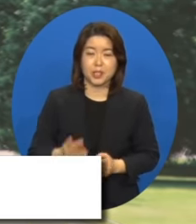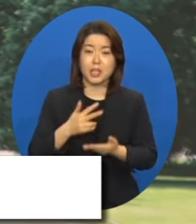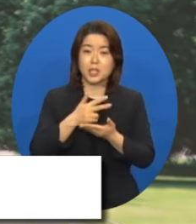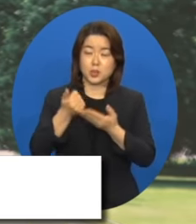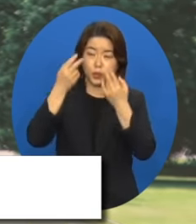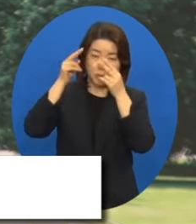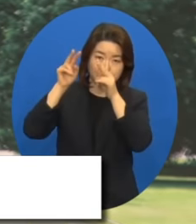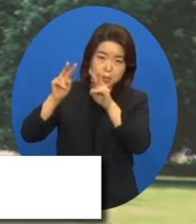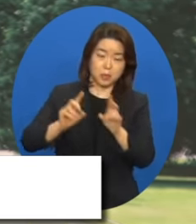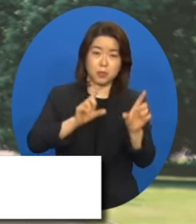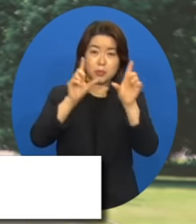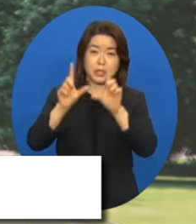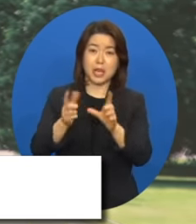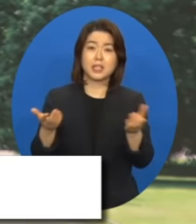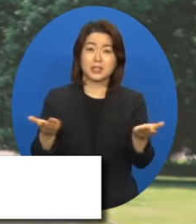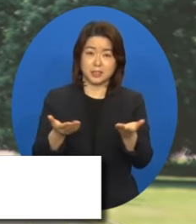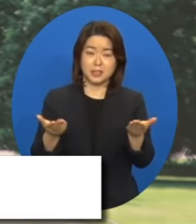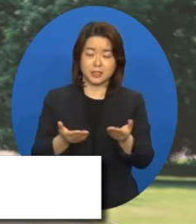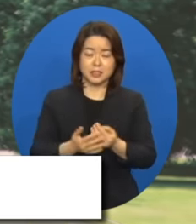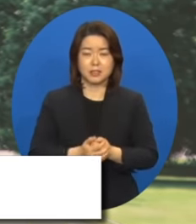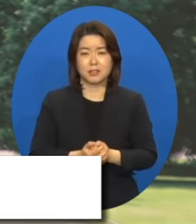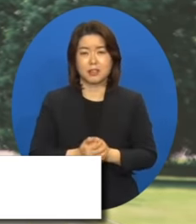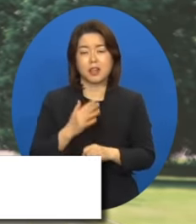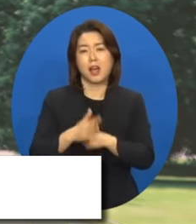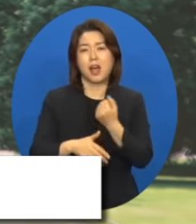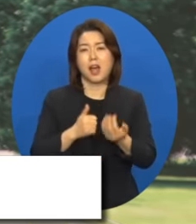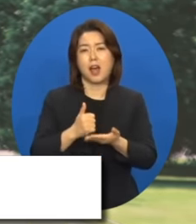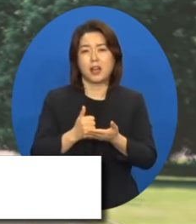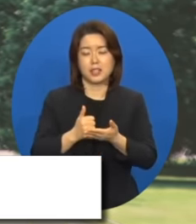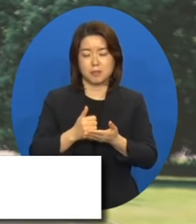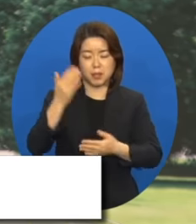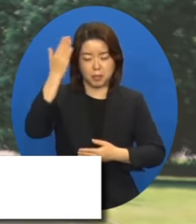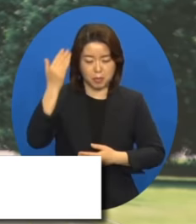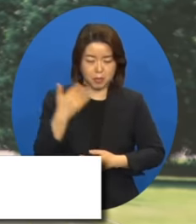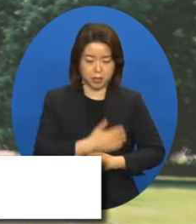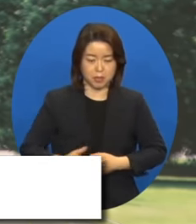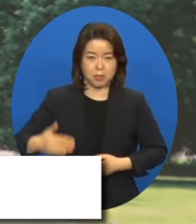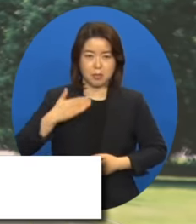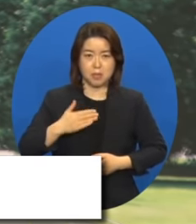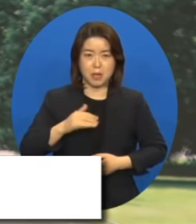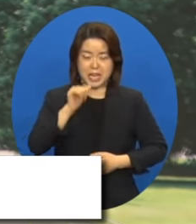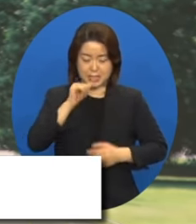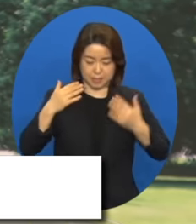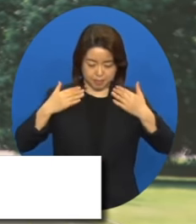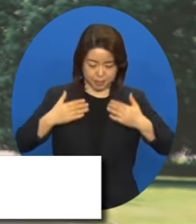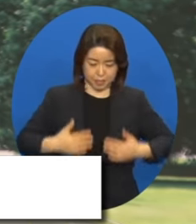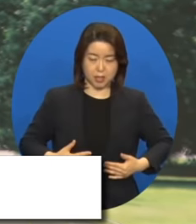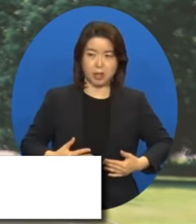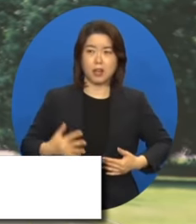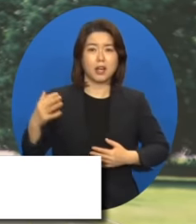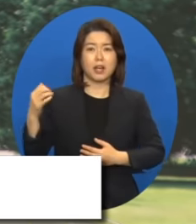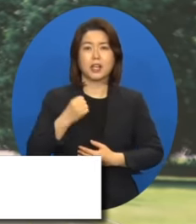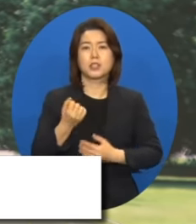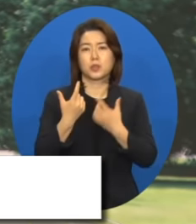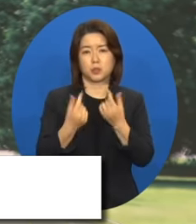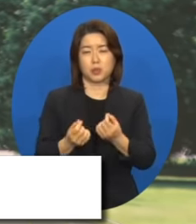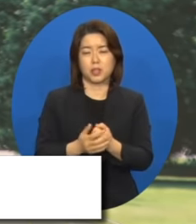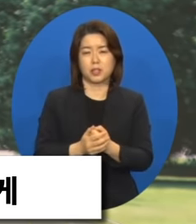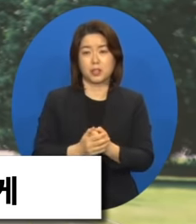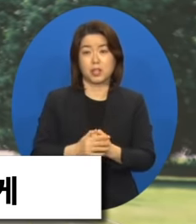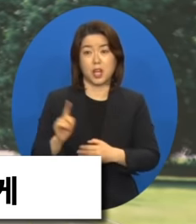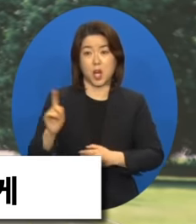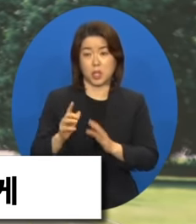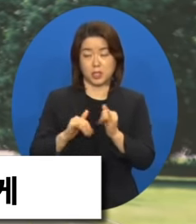주님을 바라보고 사는 것이 하나님의 전신갑주를 입는 겁니다. 어떤 분이 저에게 그렇게